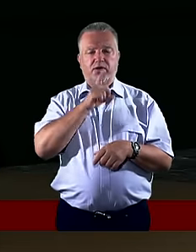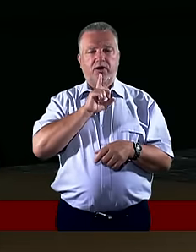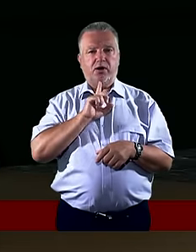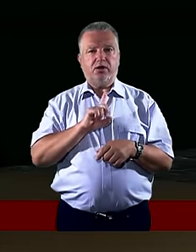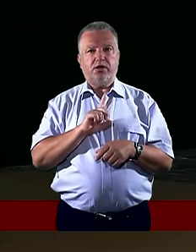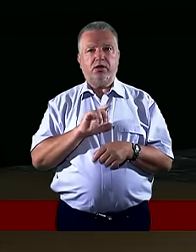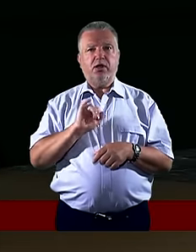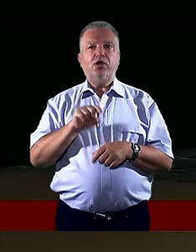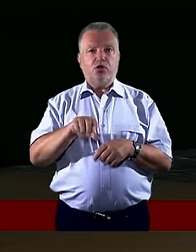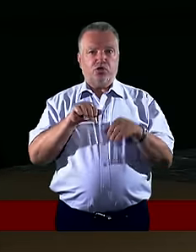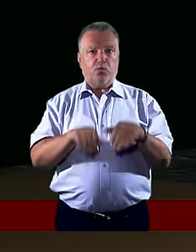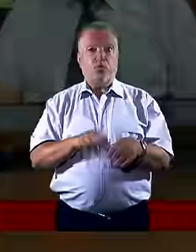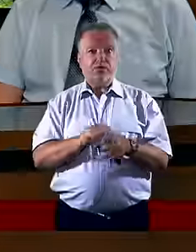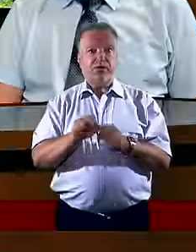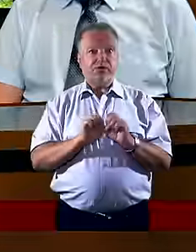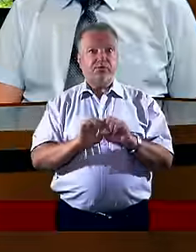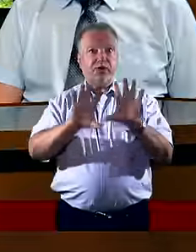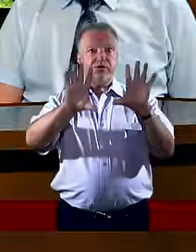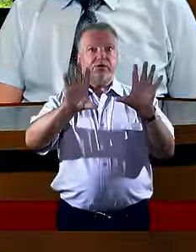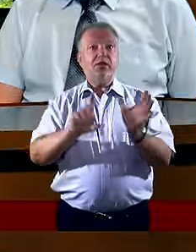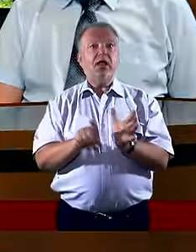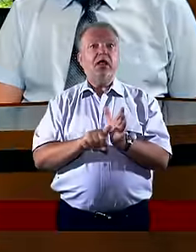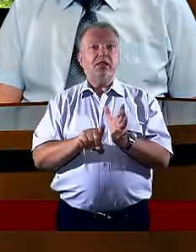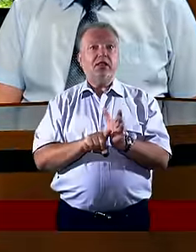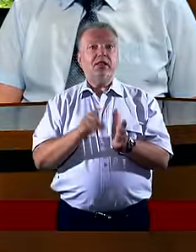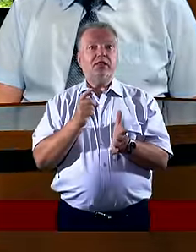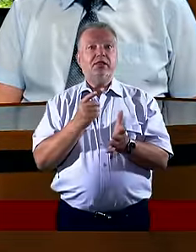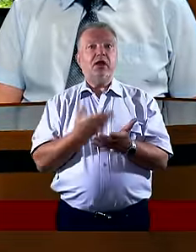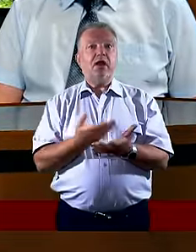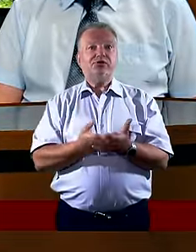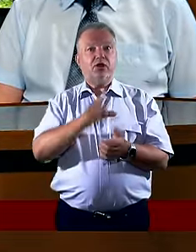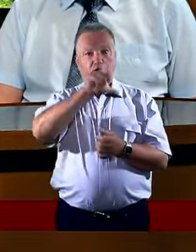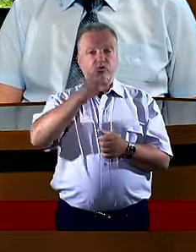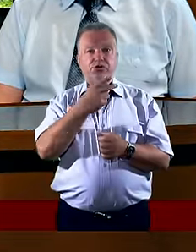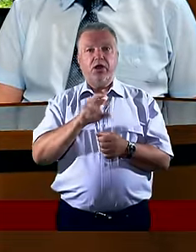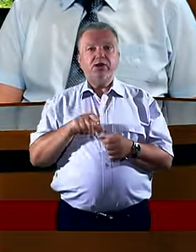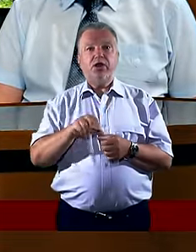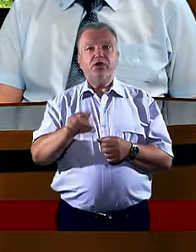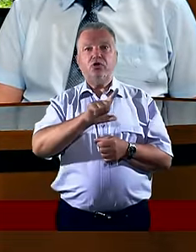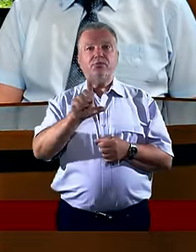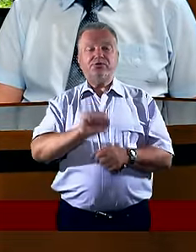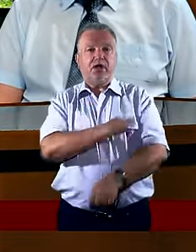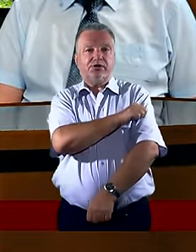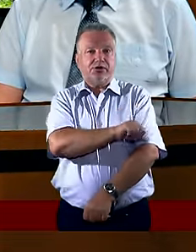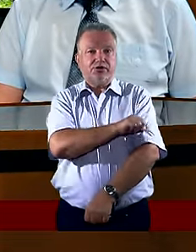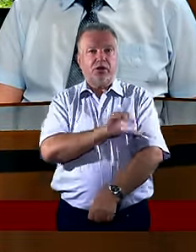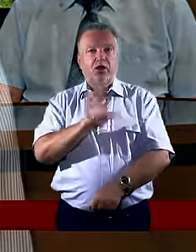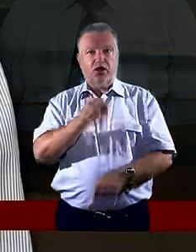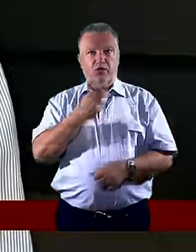również w dziedzinie religijnej. I to może czasami jest wyjaśnienie, dlaczego ludzie nie idą zachłyśnięci chrześcijaństwem,